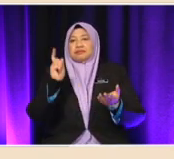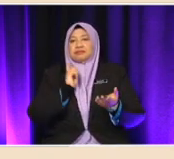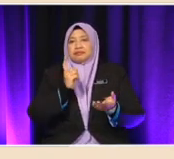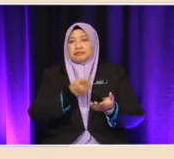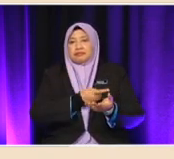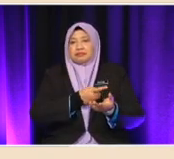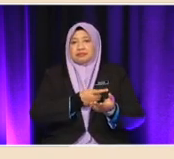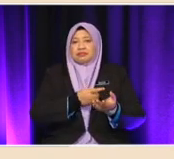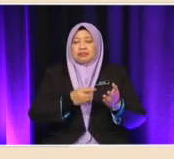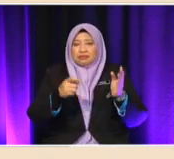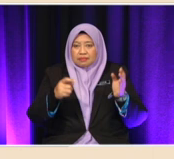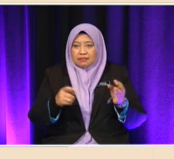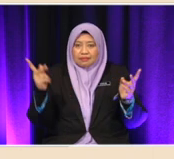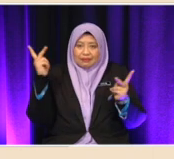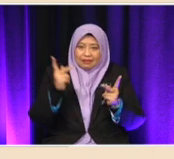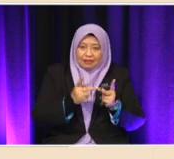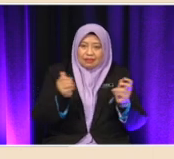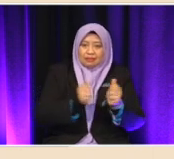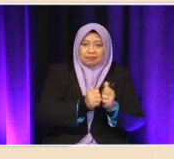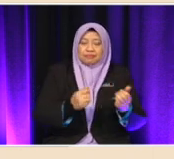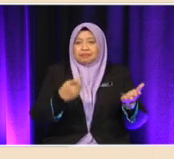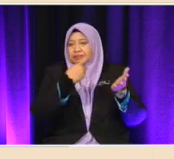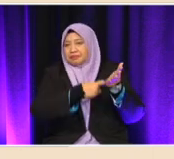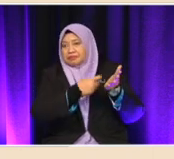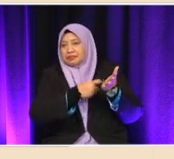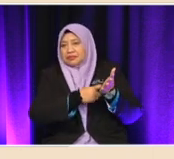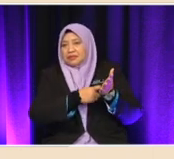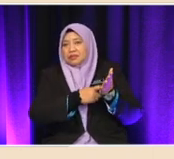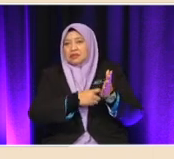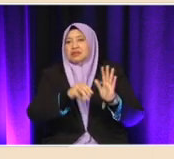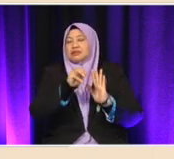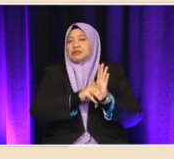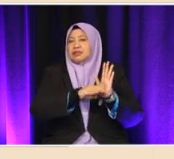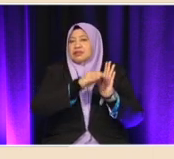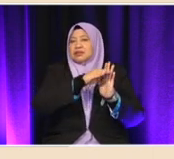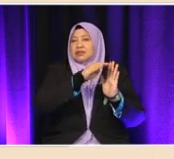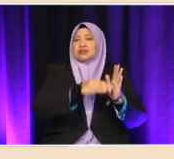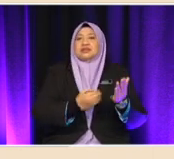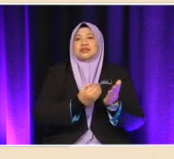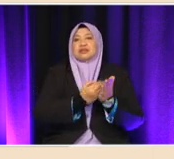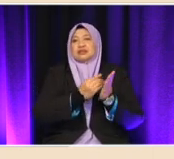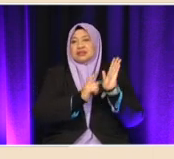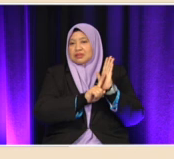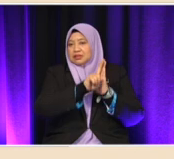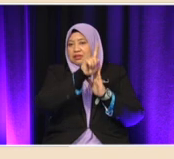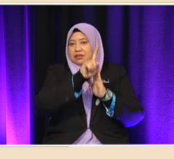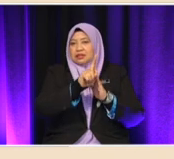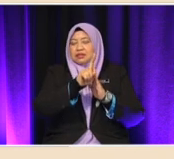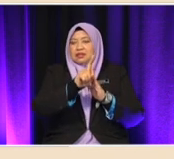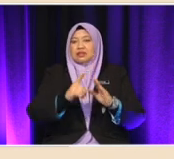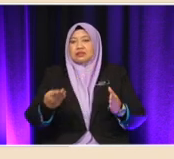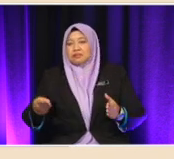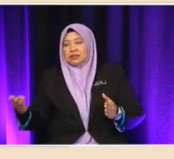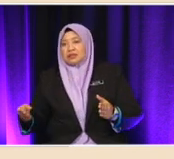harga Oke kebiasaannya semakin tinggi harga suatu barang semakin banyak barang yang hendak